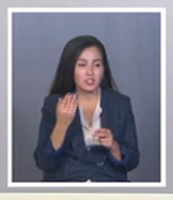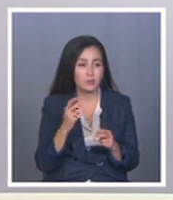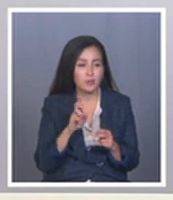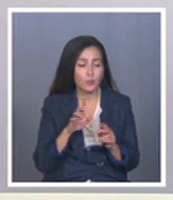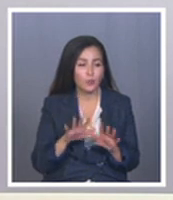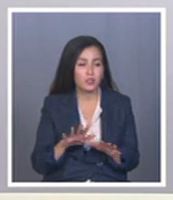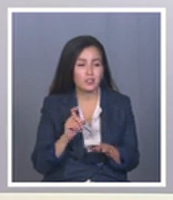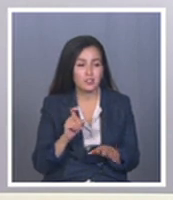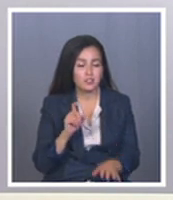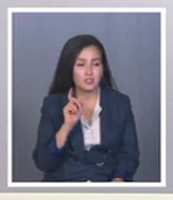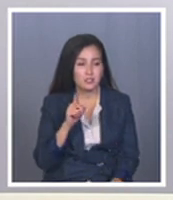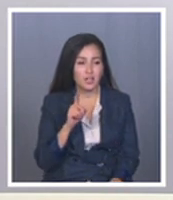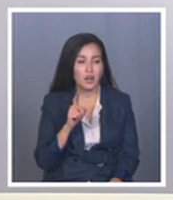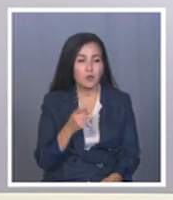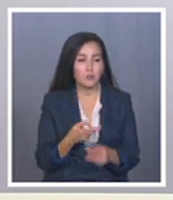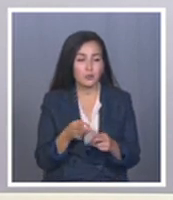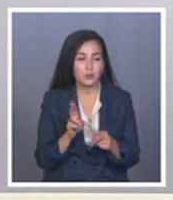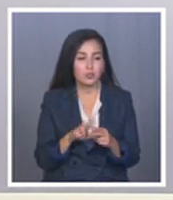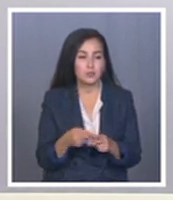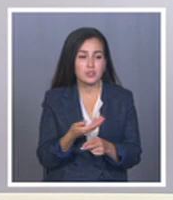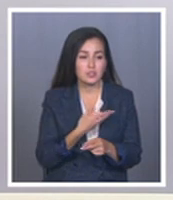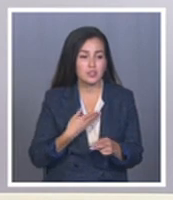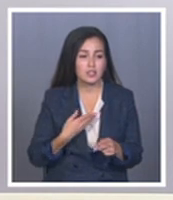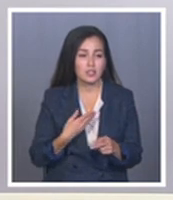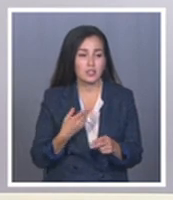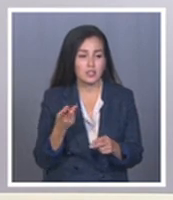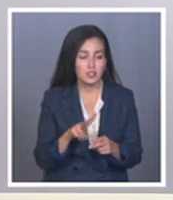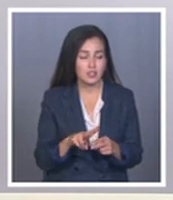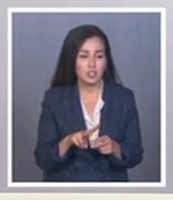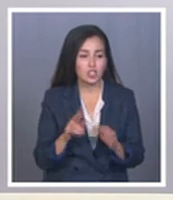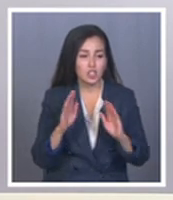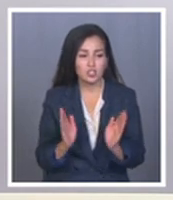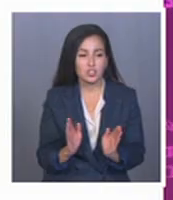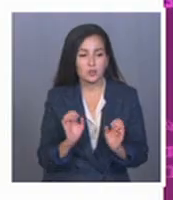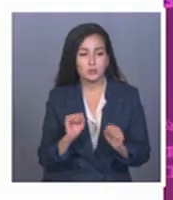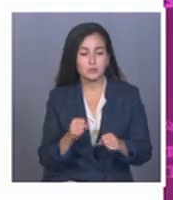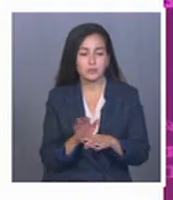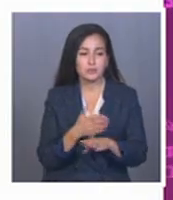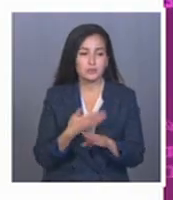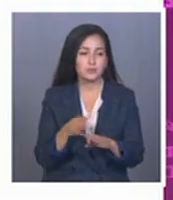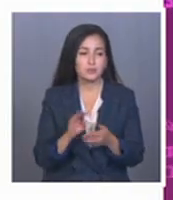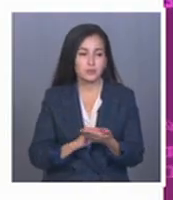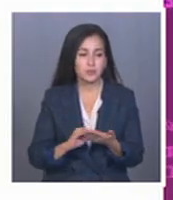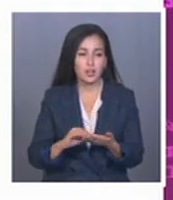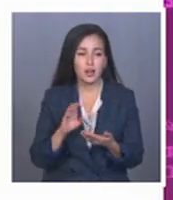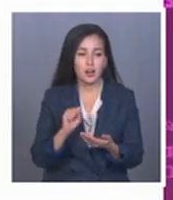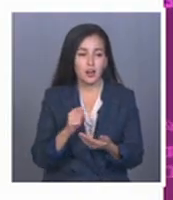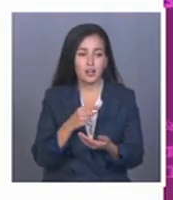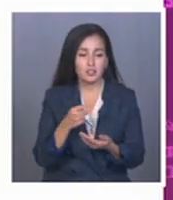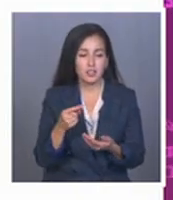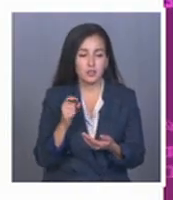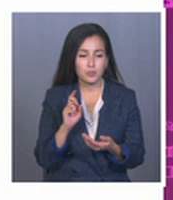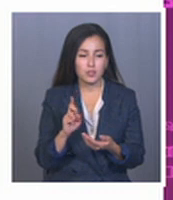тұр. Демек, бұл бізде мынандай екі жақшаға жіктеледі. А азайту b, а қосу b